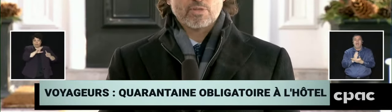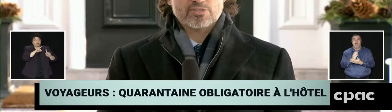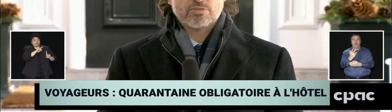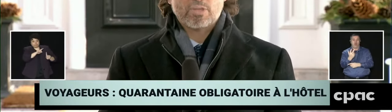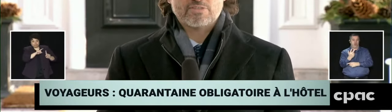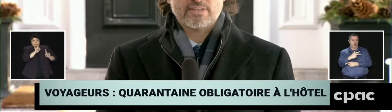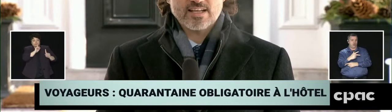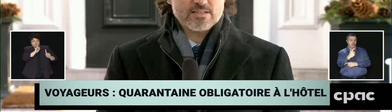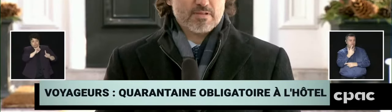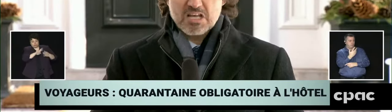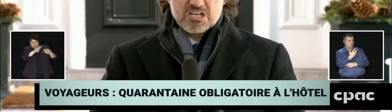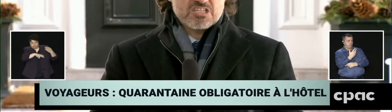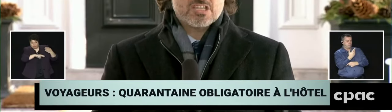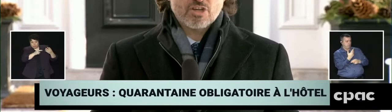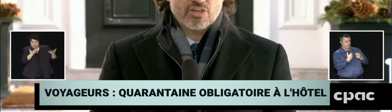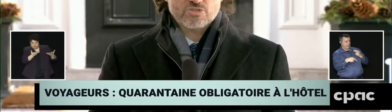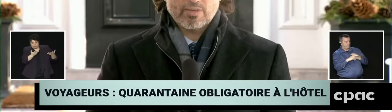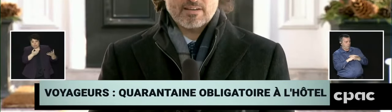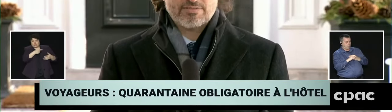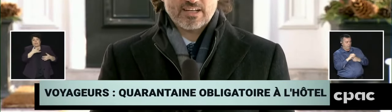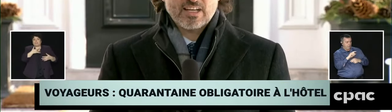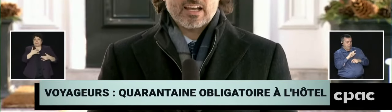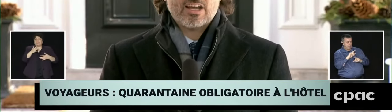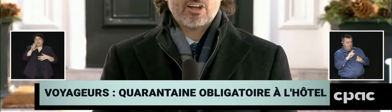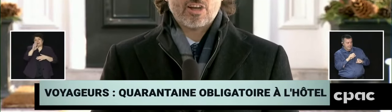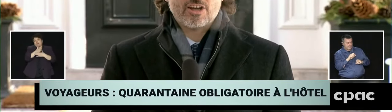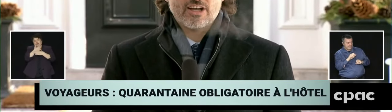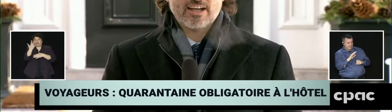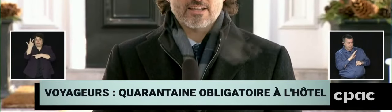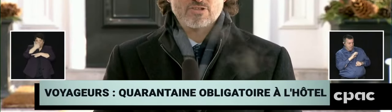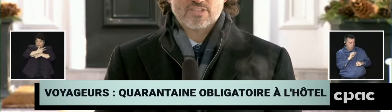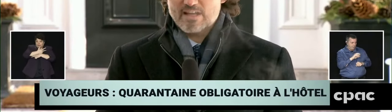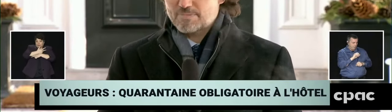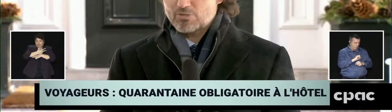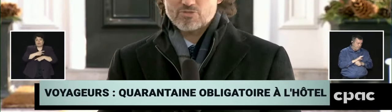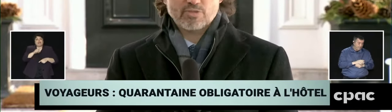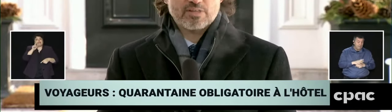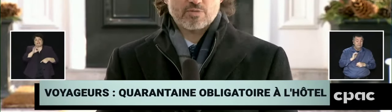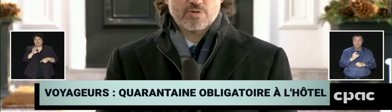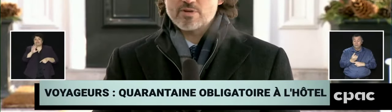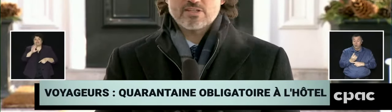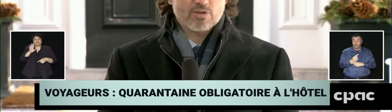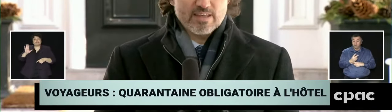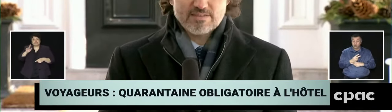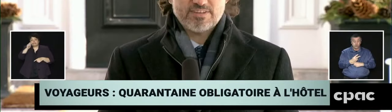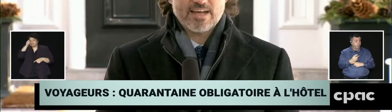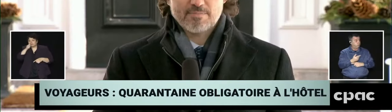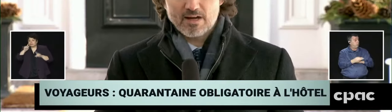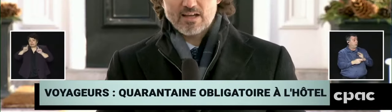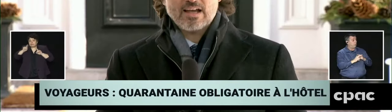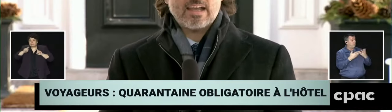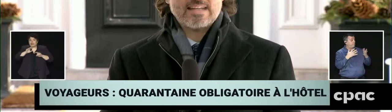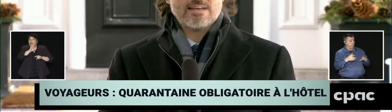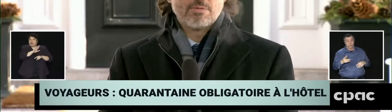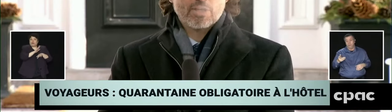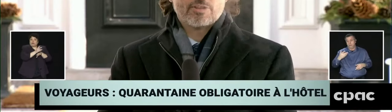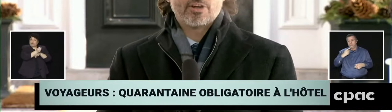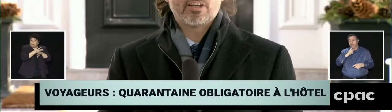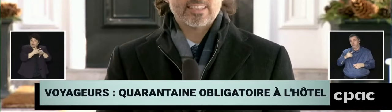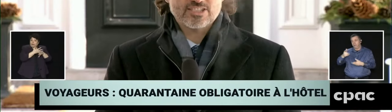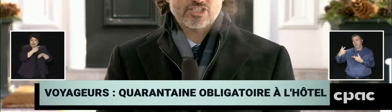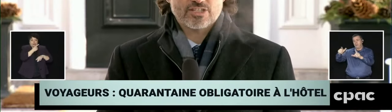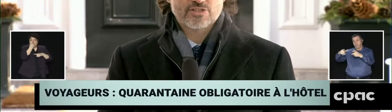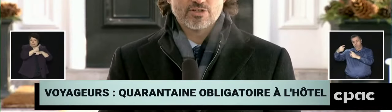jours pour recevoir ce test, mais s'ils reçoivent leurs résultats après une journée ou 2, ils seront évidemment libres